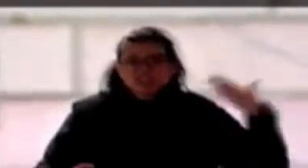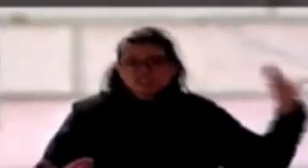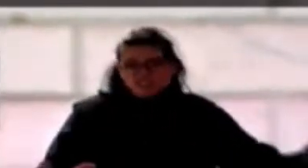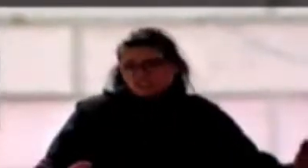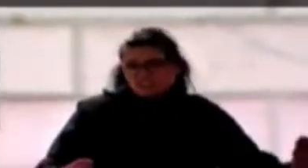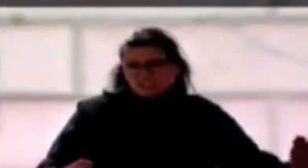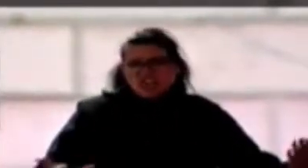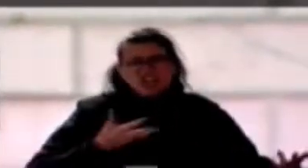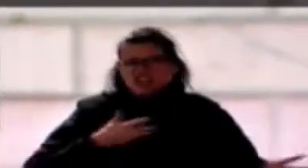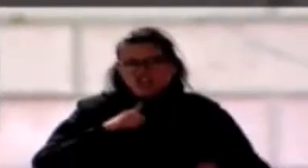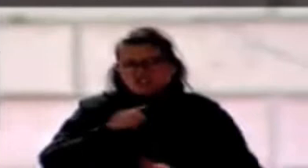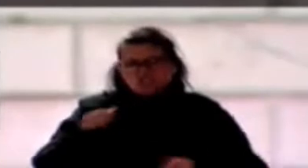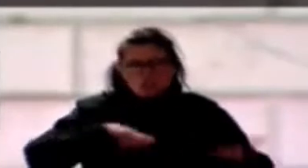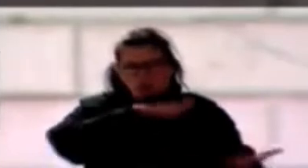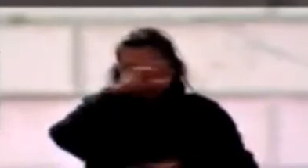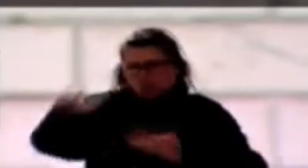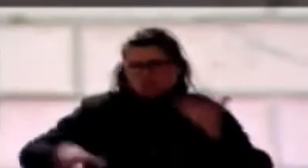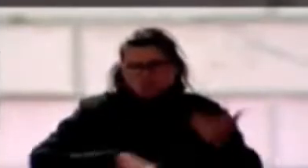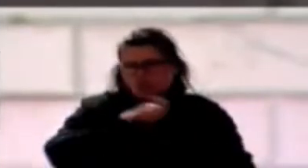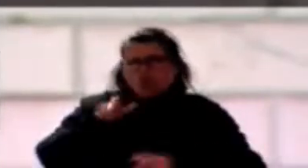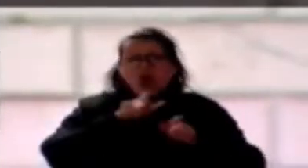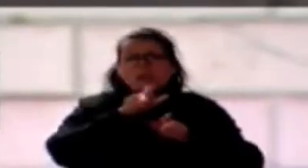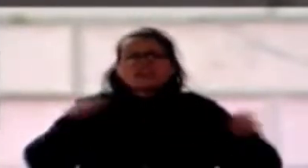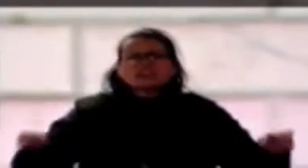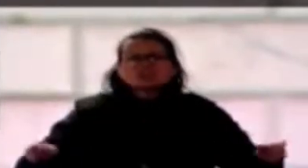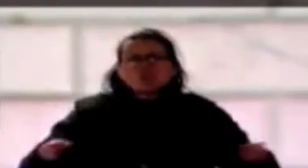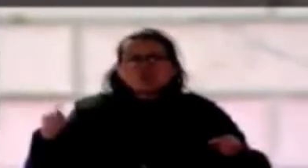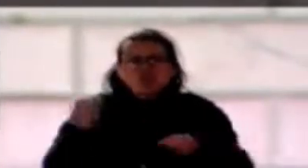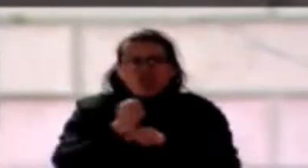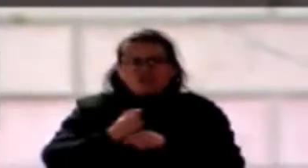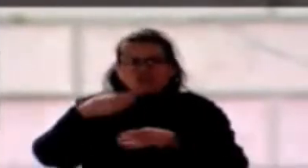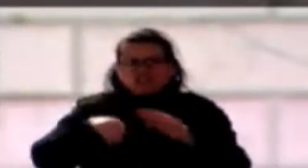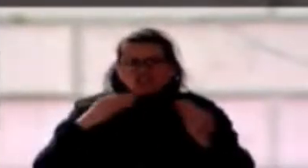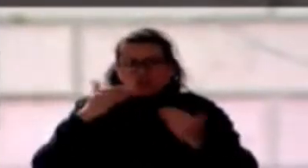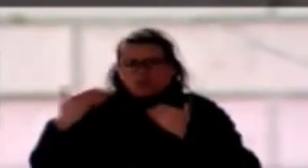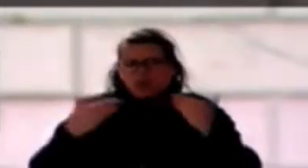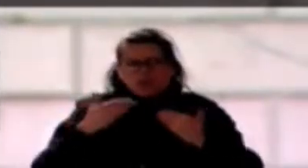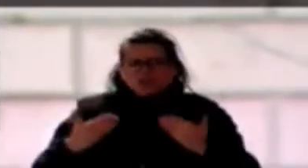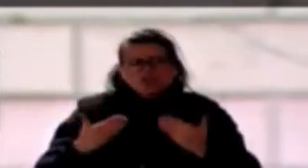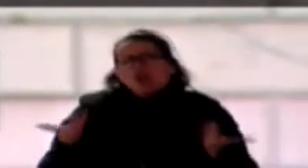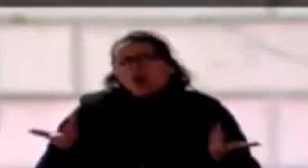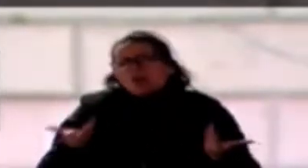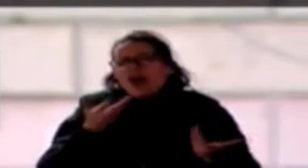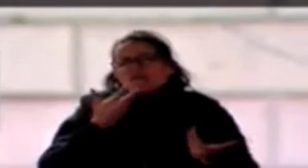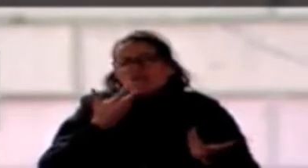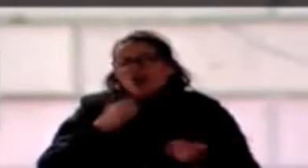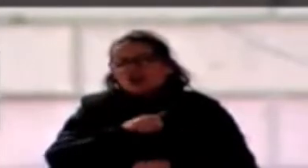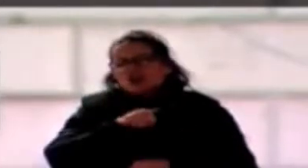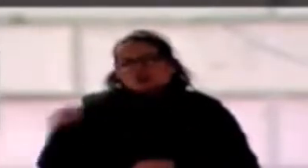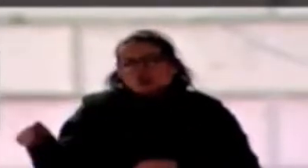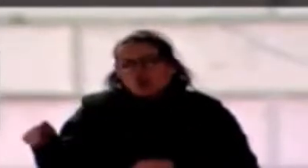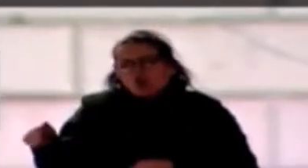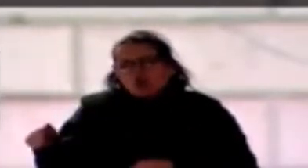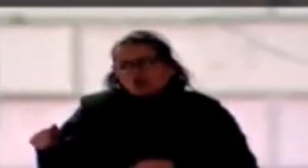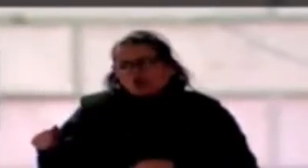una cozzaglia di persone che occupa il Parlamento e lo fa soltanto come ha dimostrato